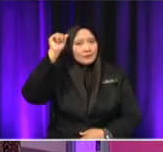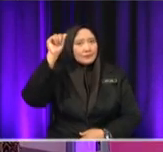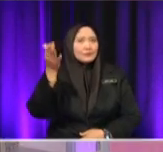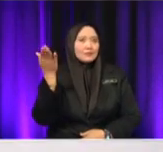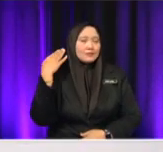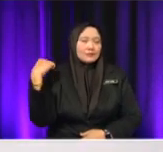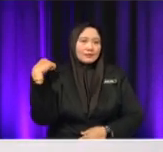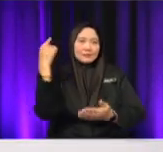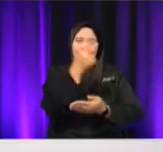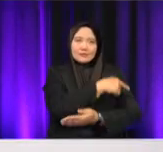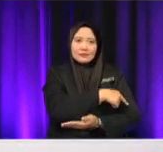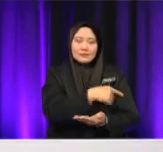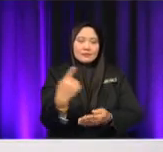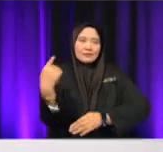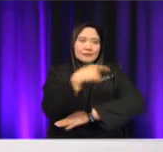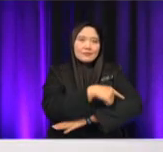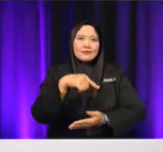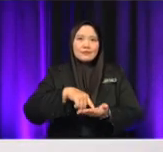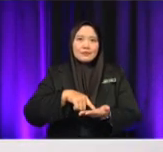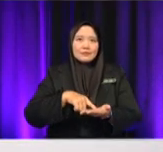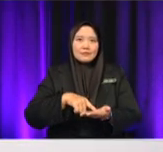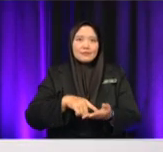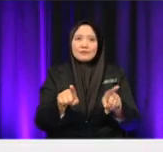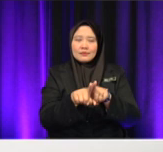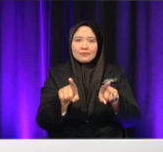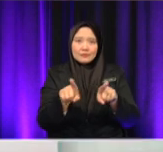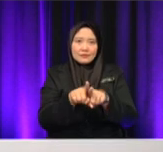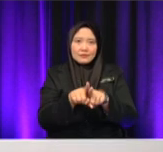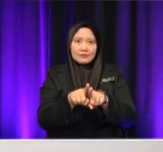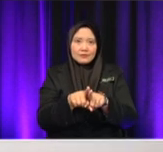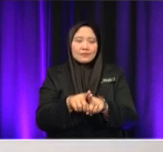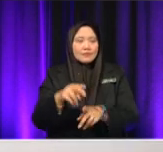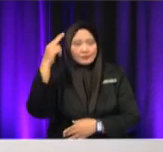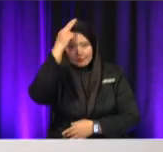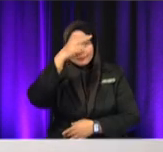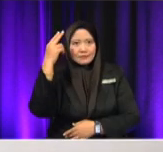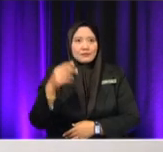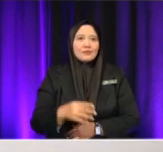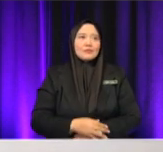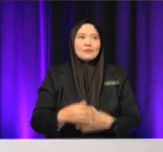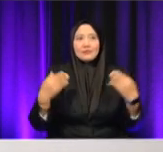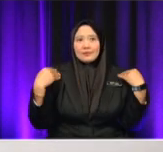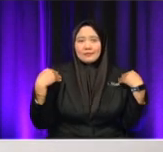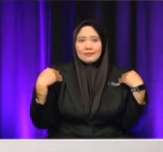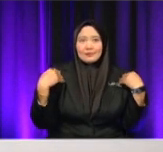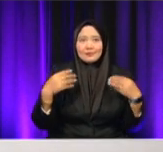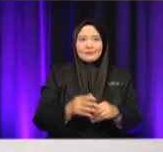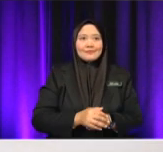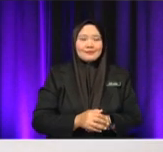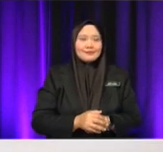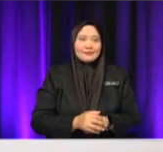dengan Ustadzah 5 murid Ustadzah yang kembar pasangan kembar tersebut azrin dan juga Adlin nah